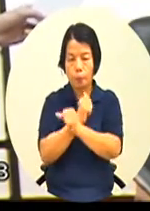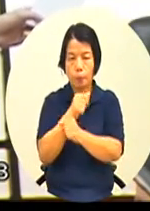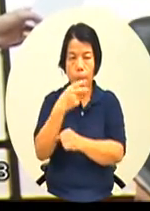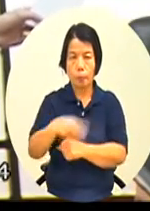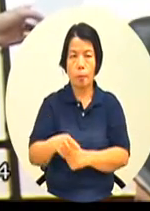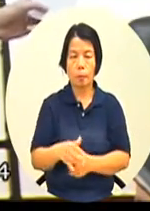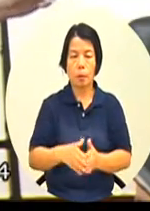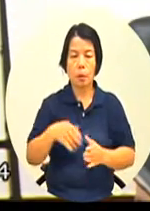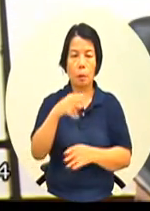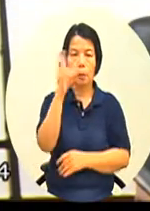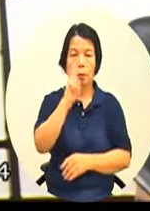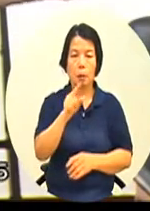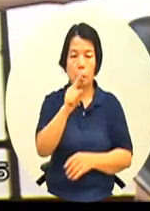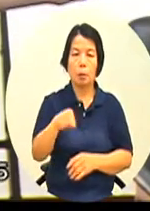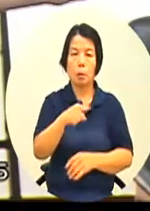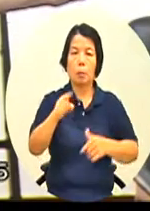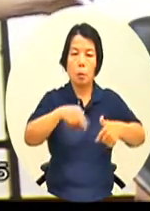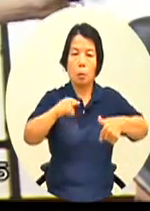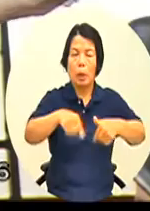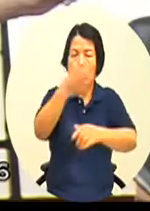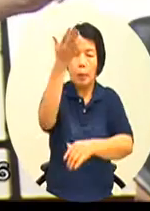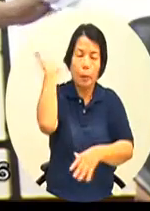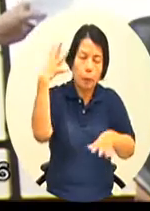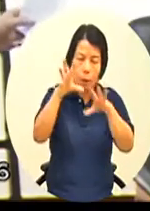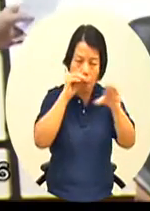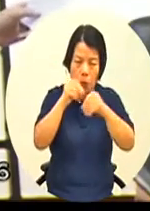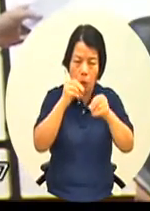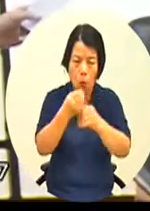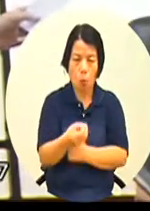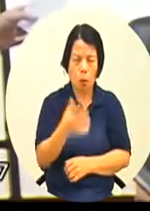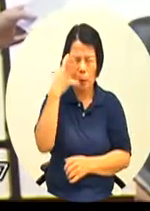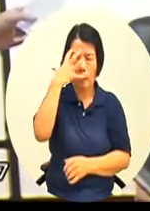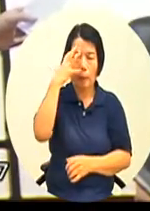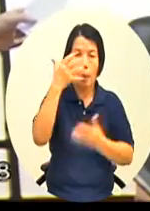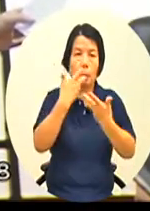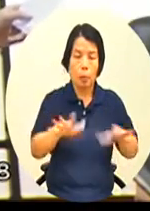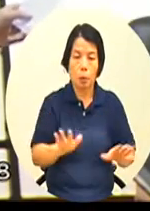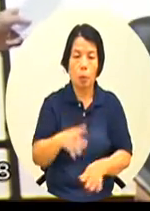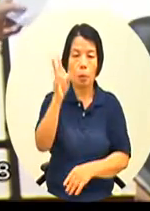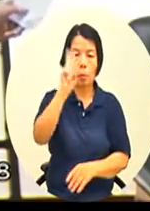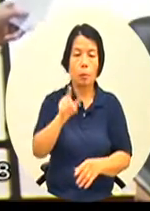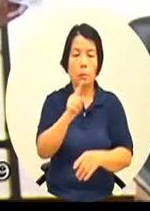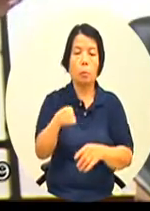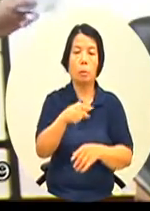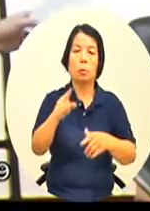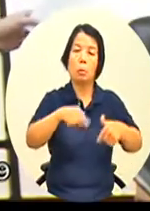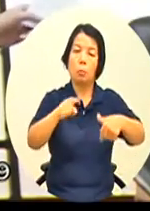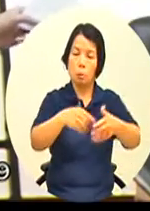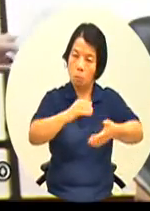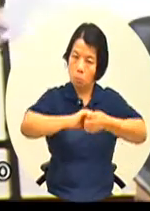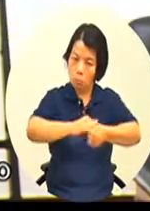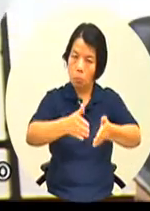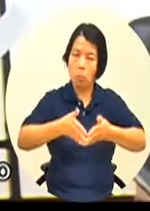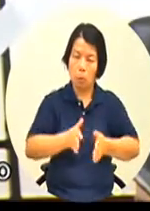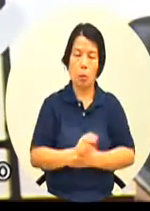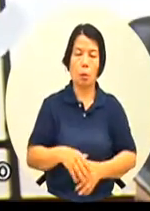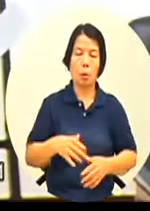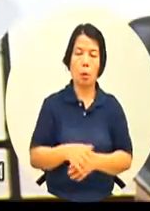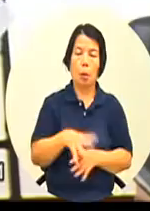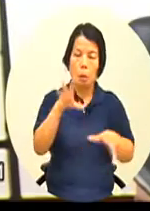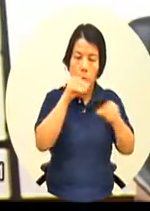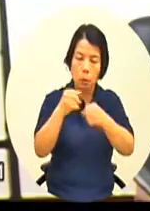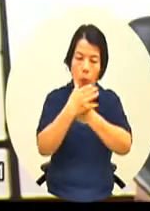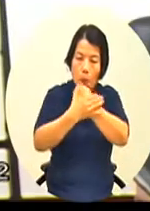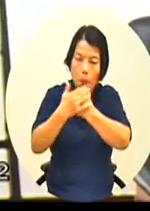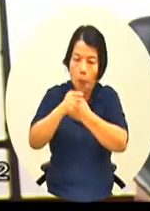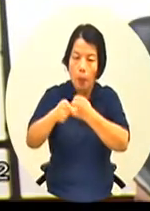电子化也许以前的资料很多啦，但是我想电子化是有它的必要性，那这个对于不管资料的保存资料的查询